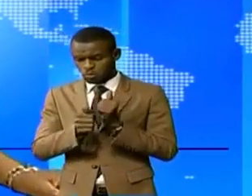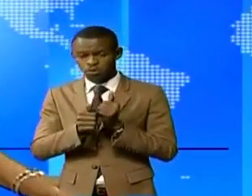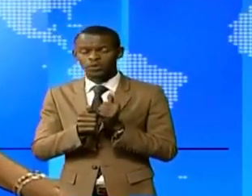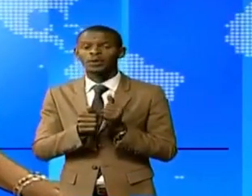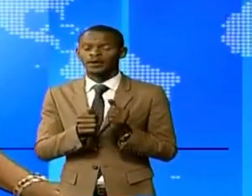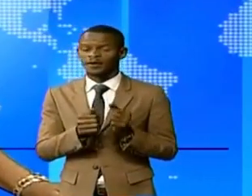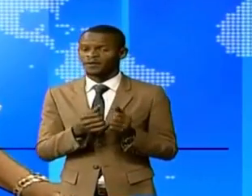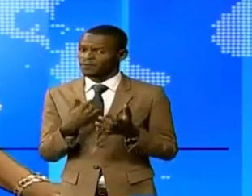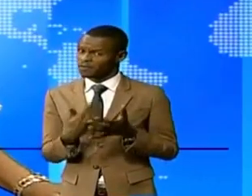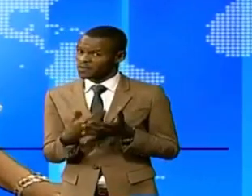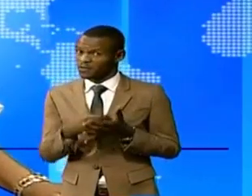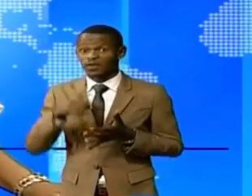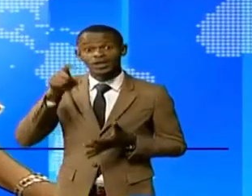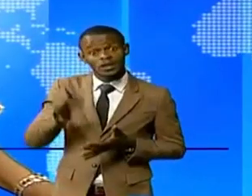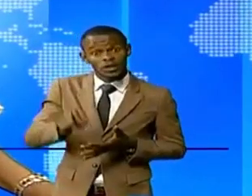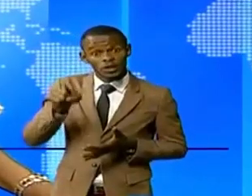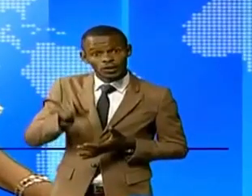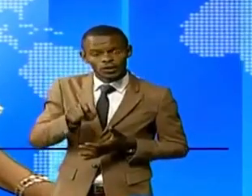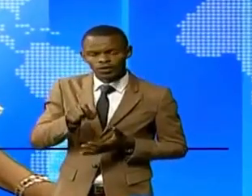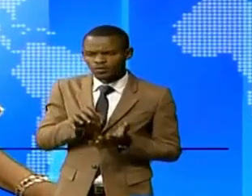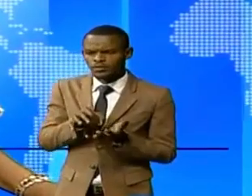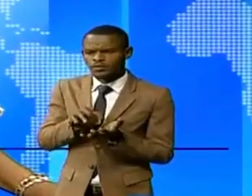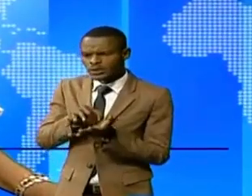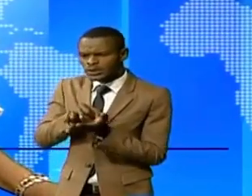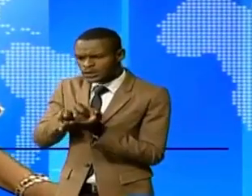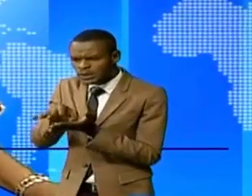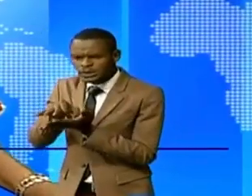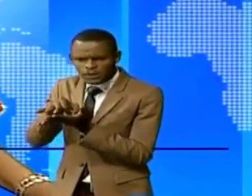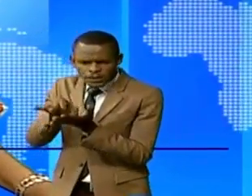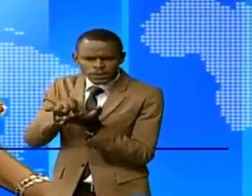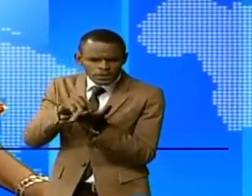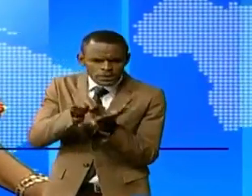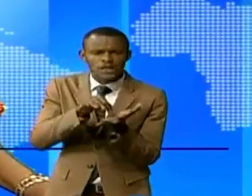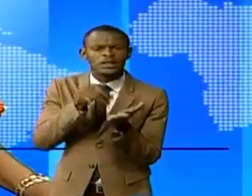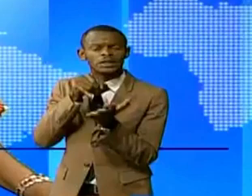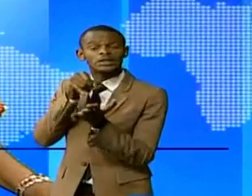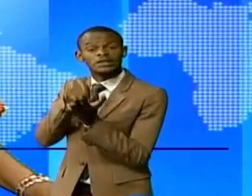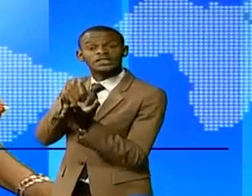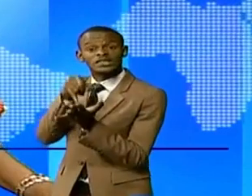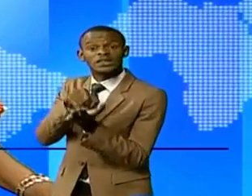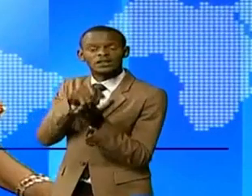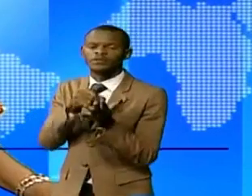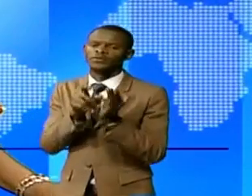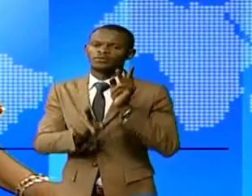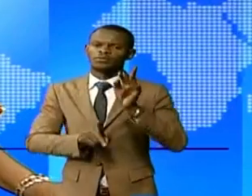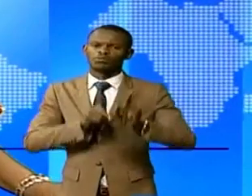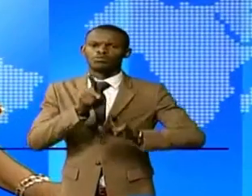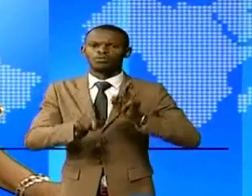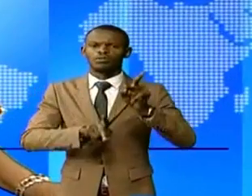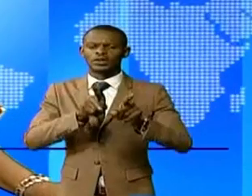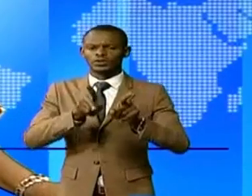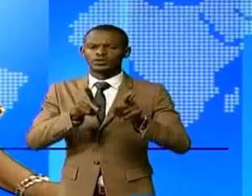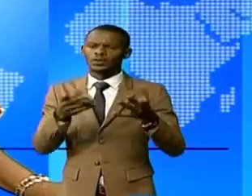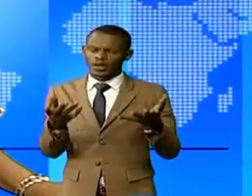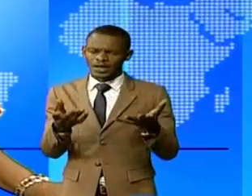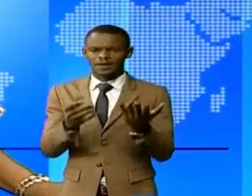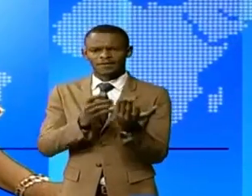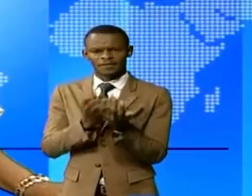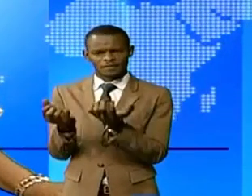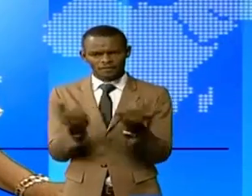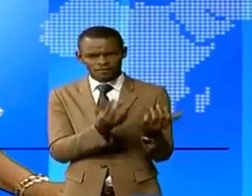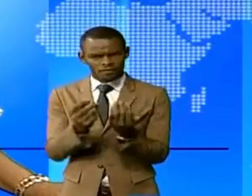population s'impose. Un atelier d'évaluation du test d'application de collecte, transfert et suivi de